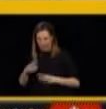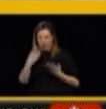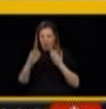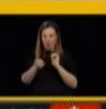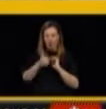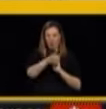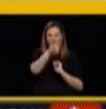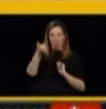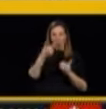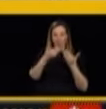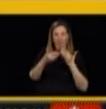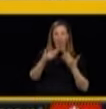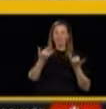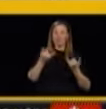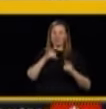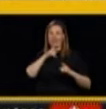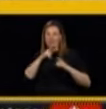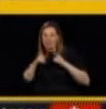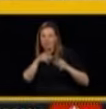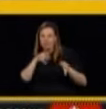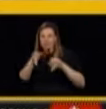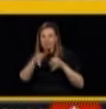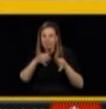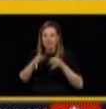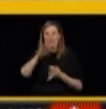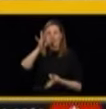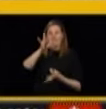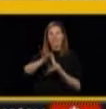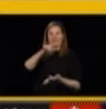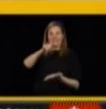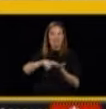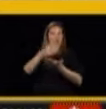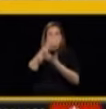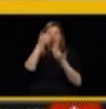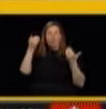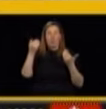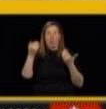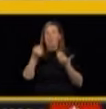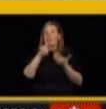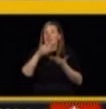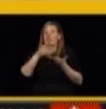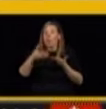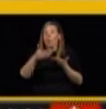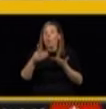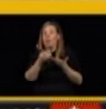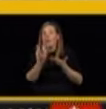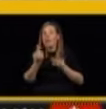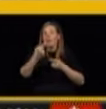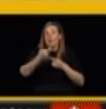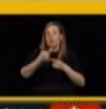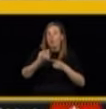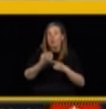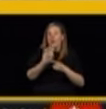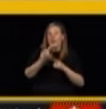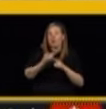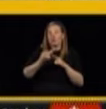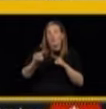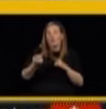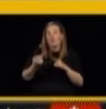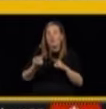date précise, je dois vous dire que je ne l'ai pas actuellement, mais ça va se faire au cours des prochains jours ou semaines, mais pas